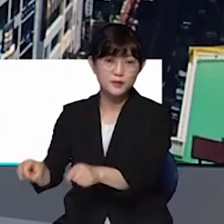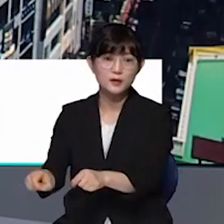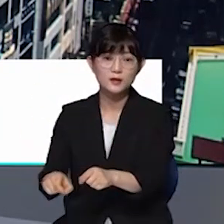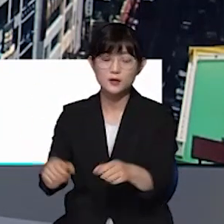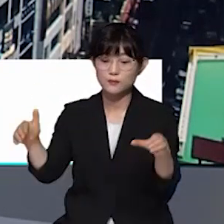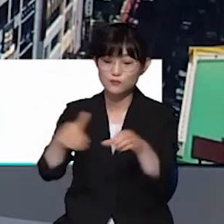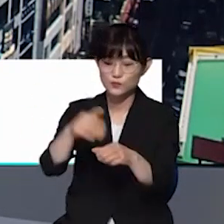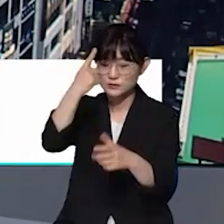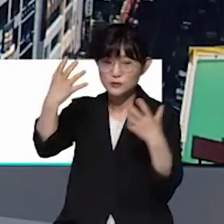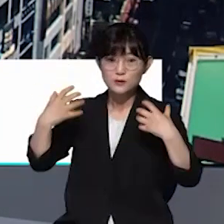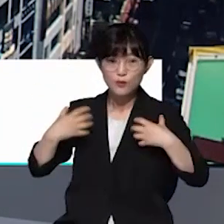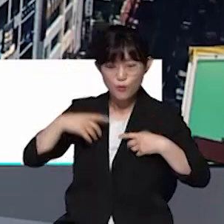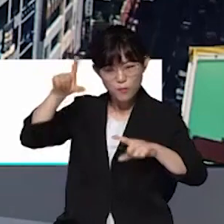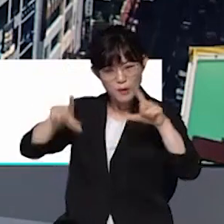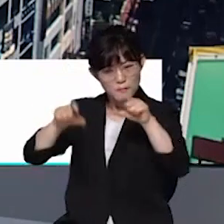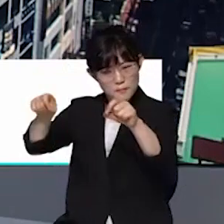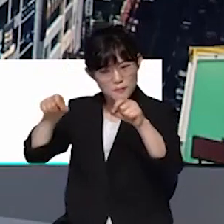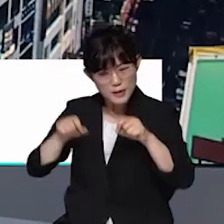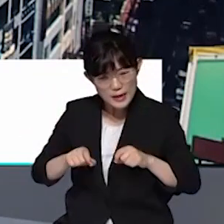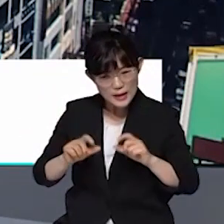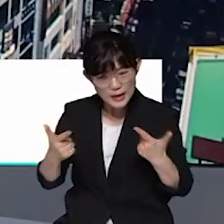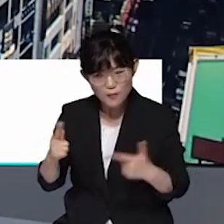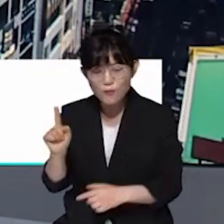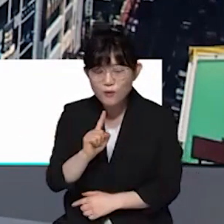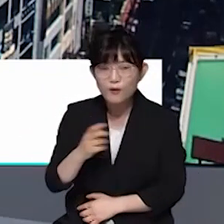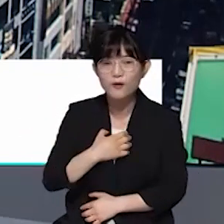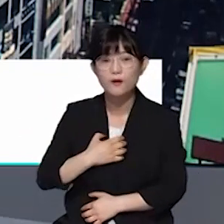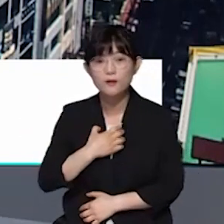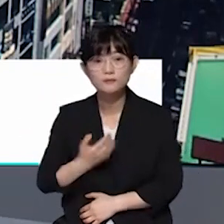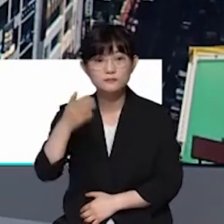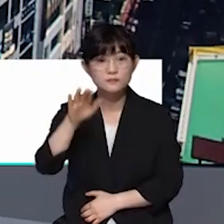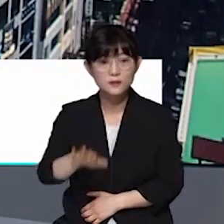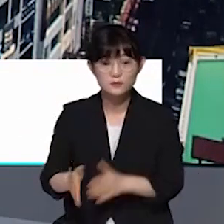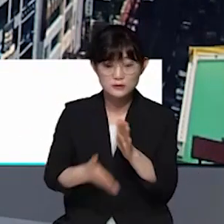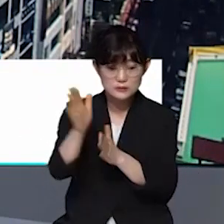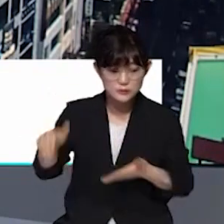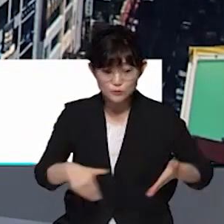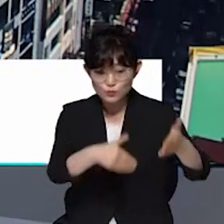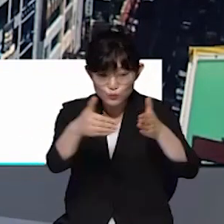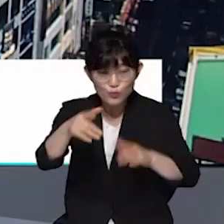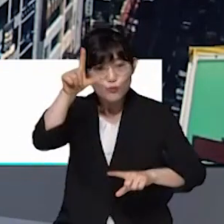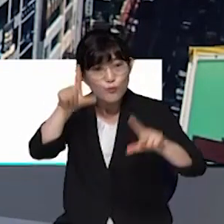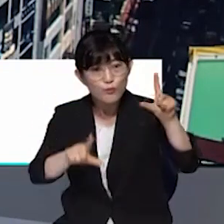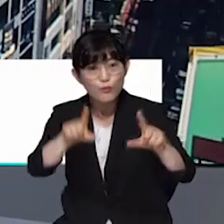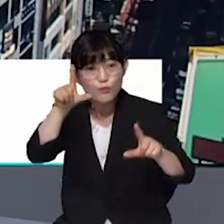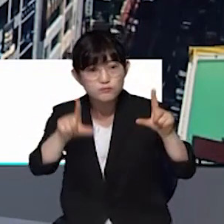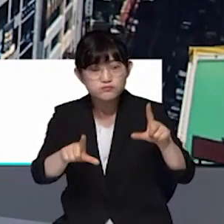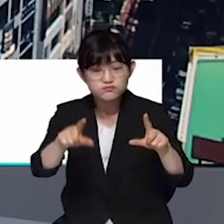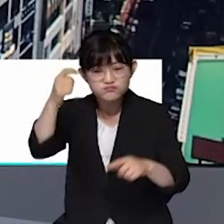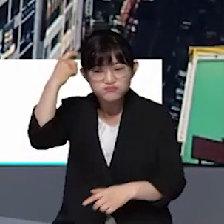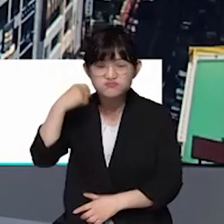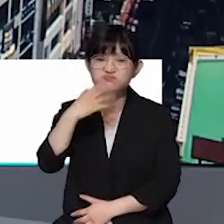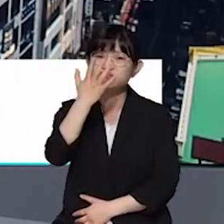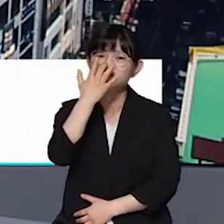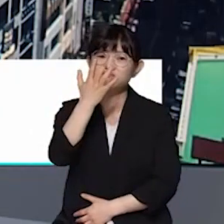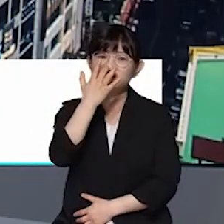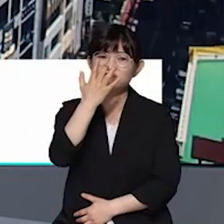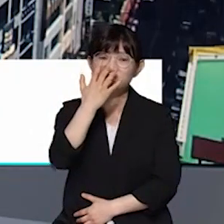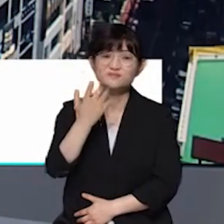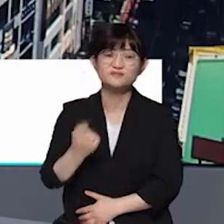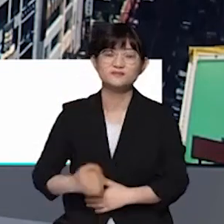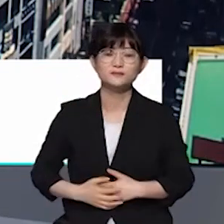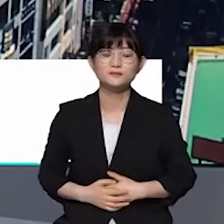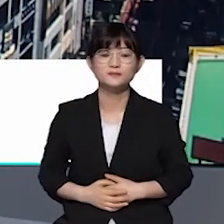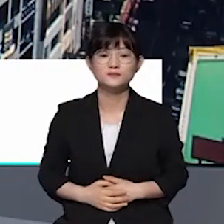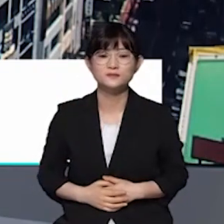문재인 정부 시절에 전철을 밟지 않을까 우려가 커지고 있지만 정작 시도의 반응은 미지근하기만 합니다. 이계혁 기자가